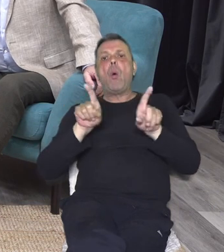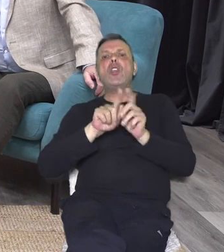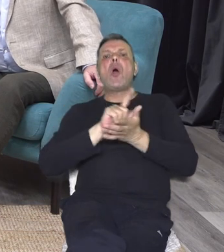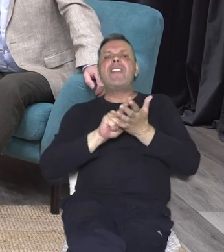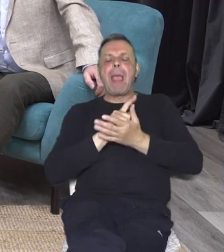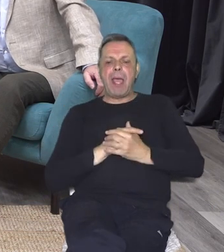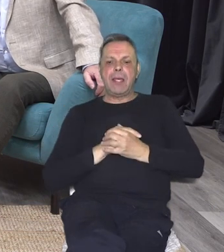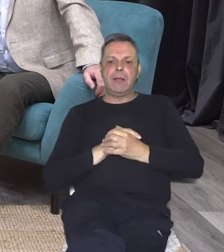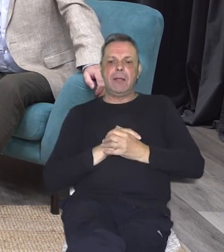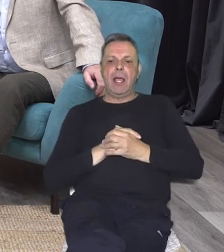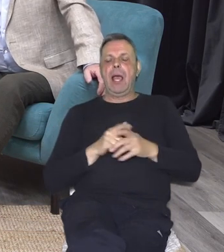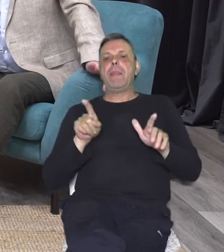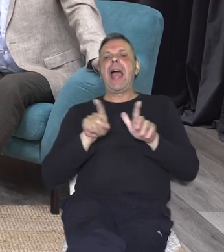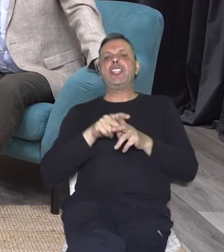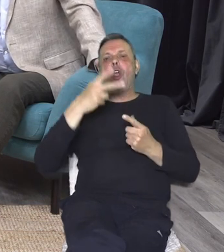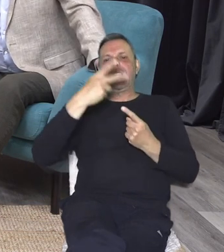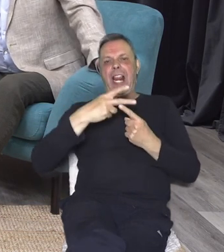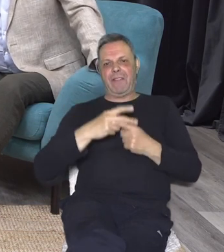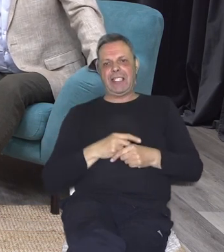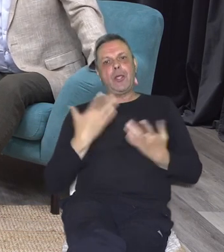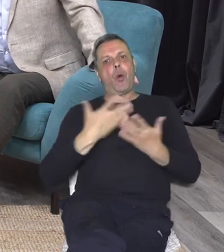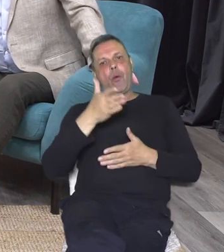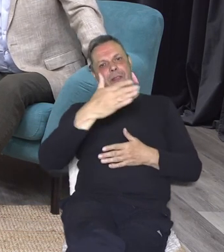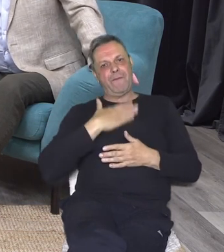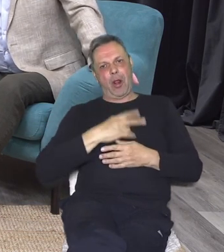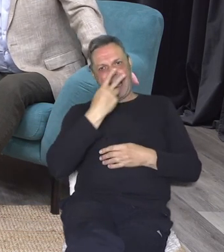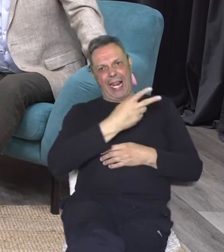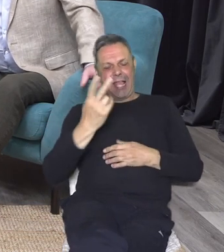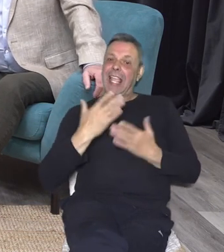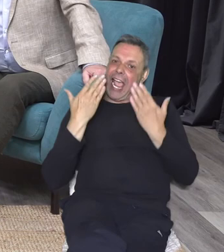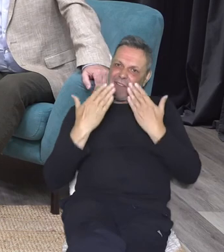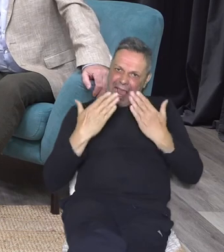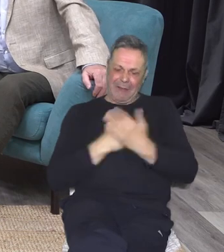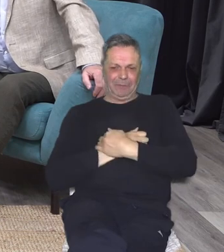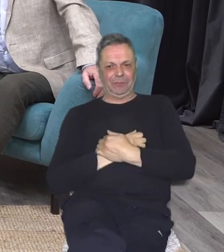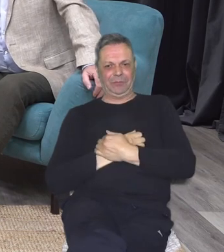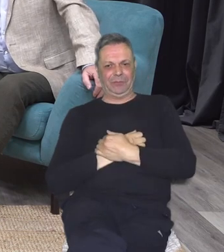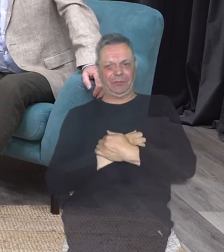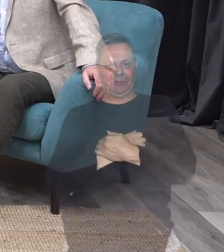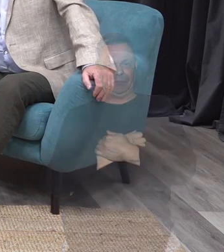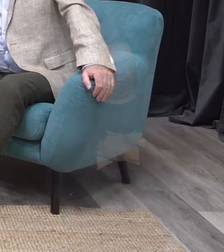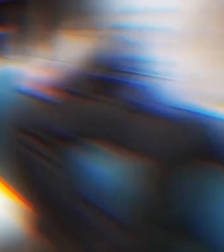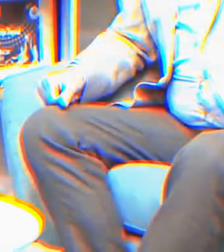sljedeći puta u isto vrijeme na istoj televiziji koju volite gledati. Hvala vam lijepa.